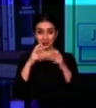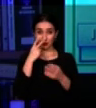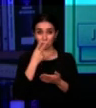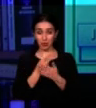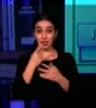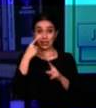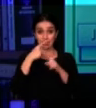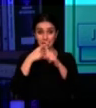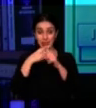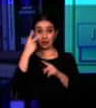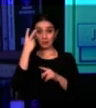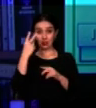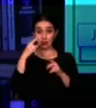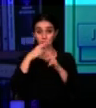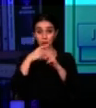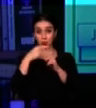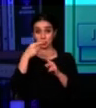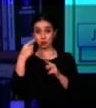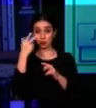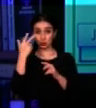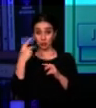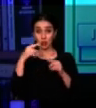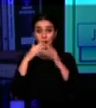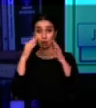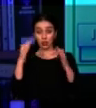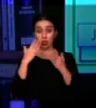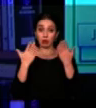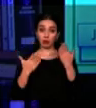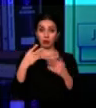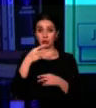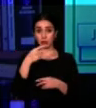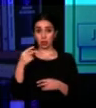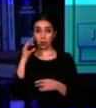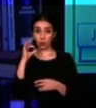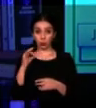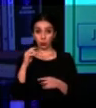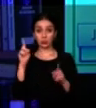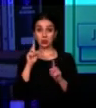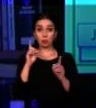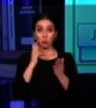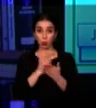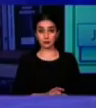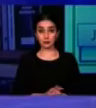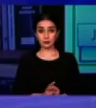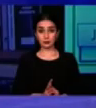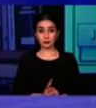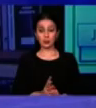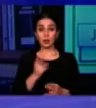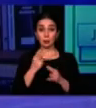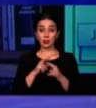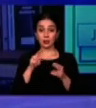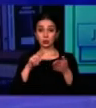көрайлик. X квадрат минус 2x минус 3 кетта юки тең 0. Енді нема болу епті? Мана